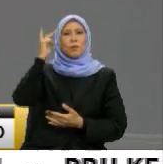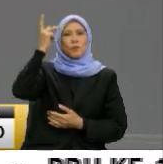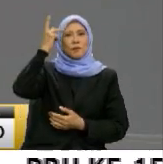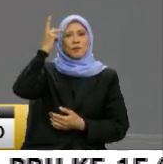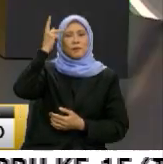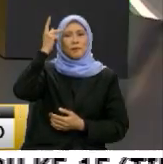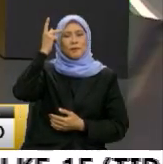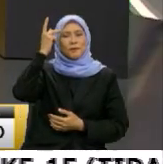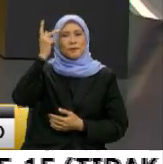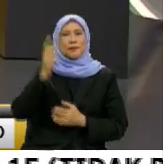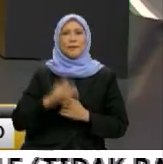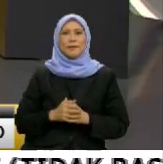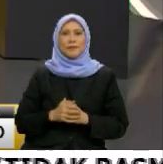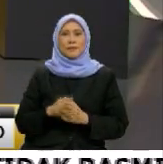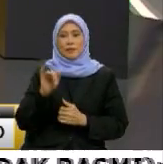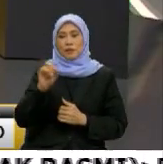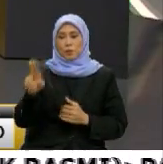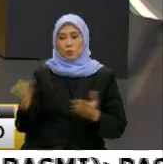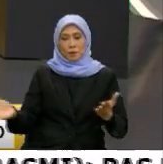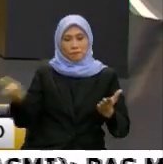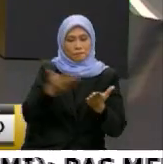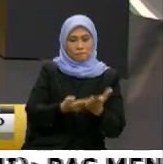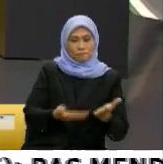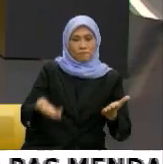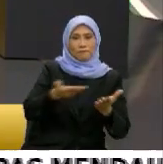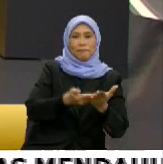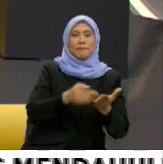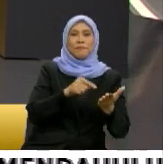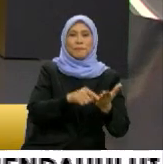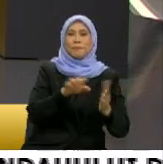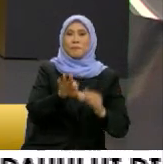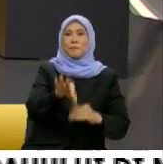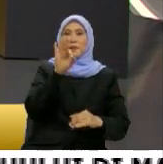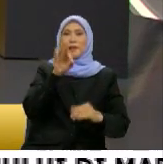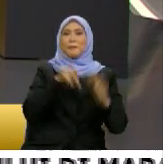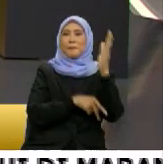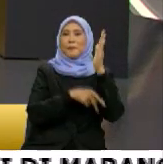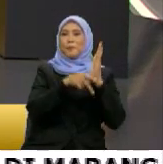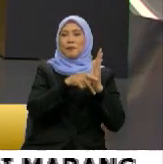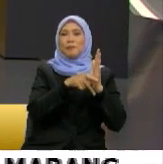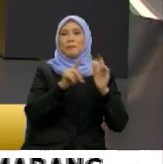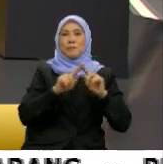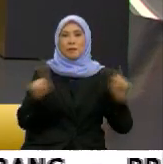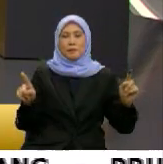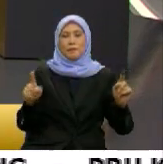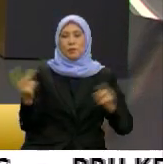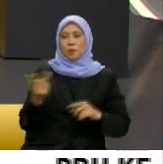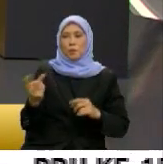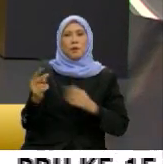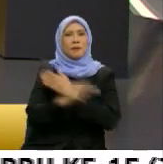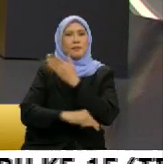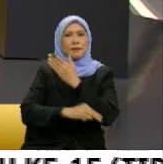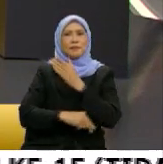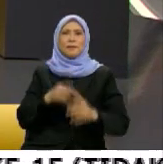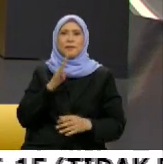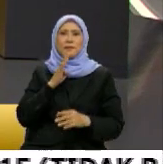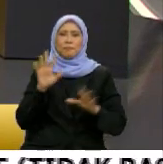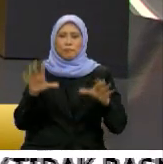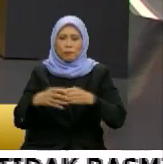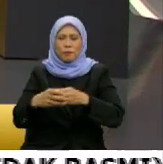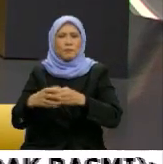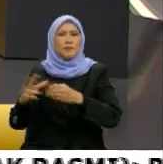politicking apabila isu yang dibawakan, walaupun ini soal pemilihan parlimen, tetapi kedua-dua negeri ini bercakap soal